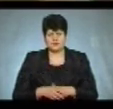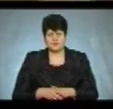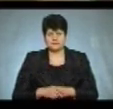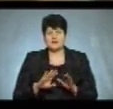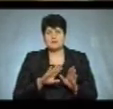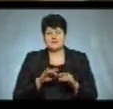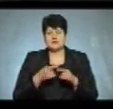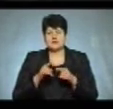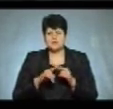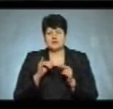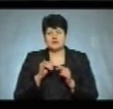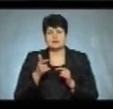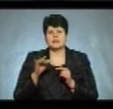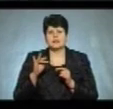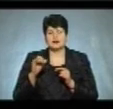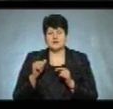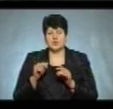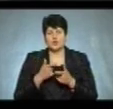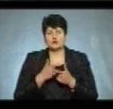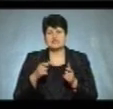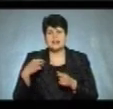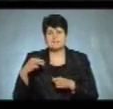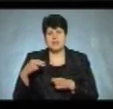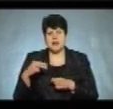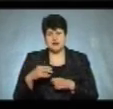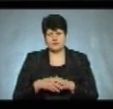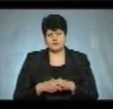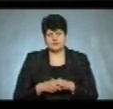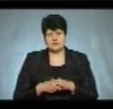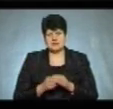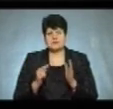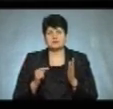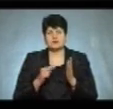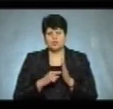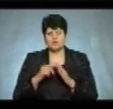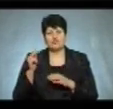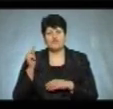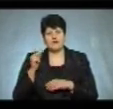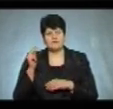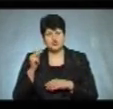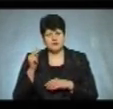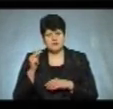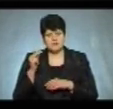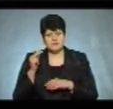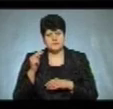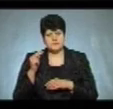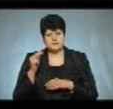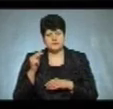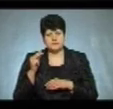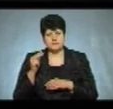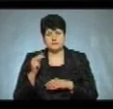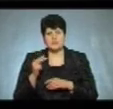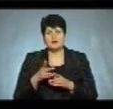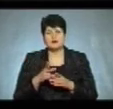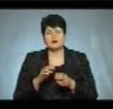цього суддя Ірина Гирила оголосила перерву. З метою вивчення останній суд вважає за